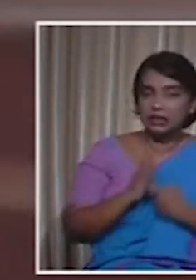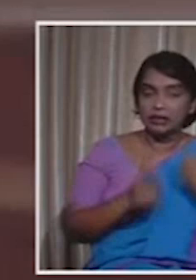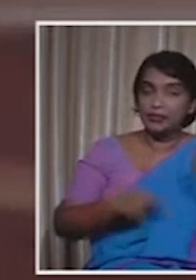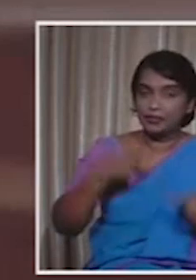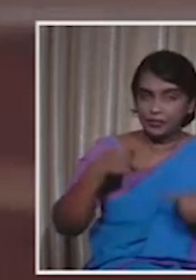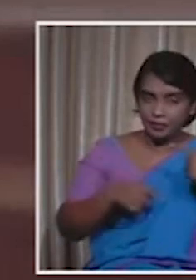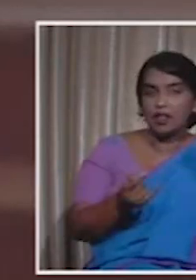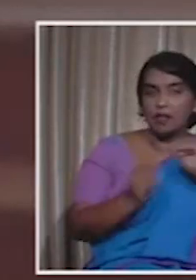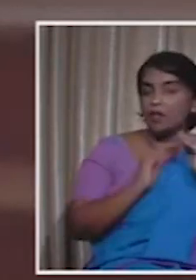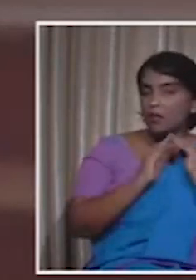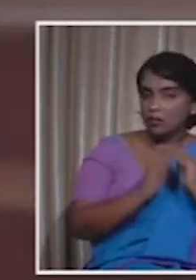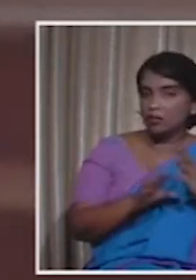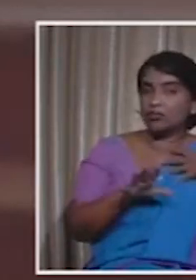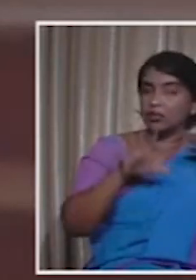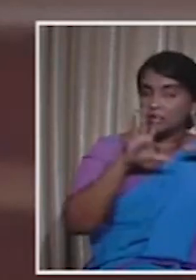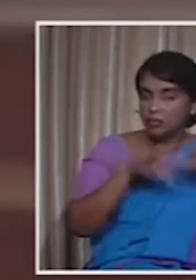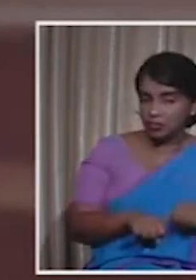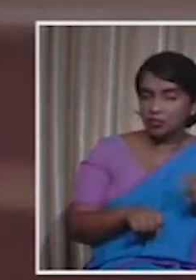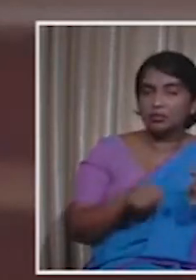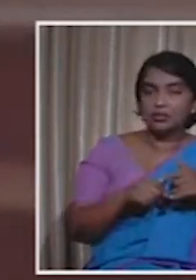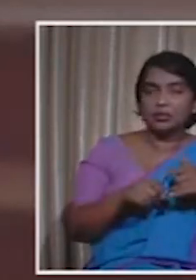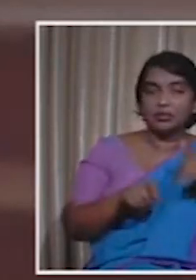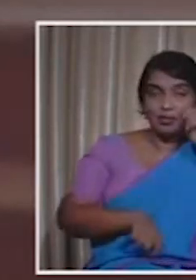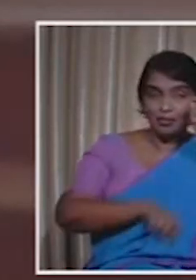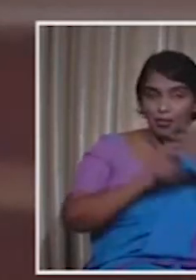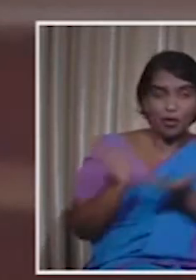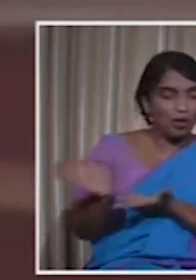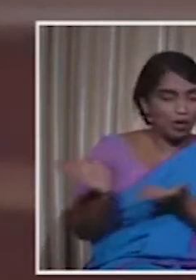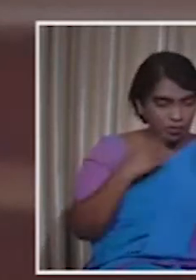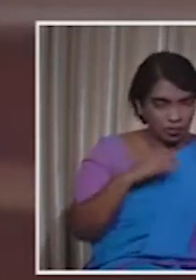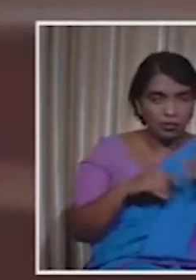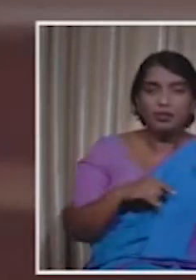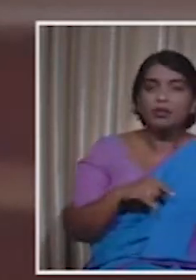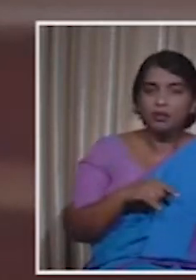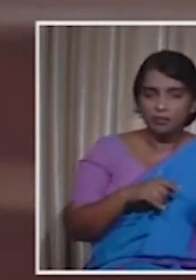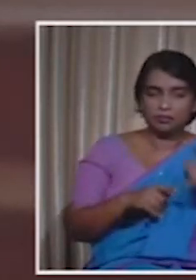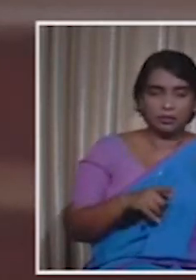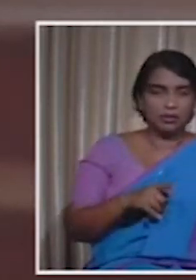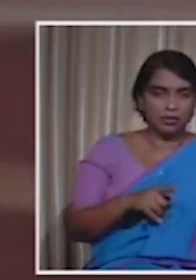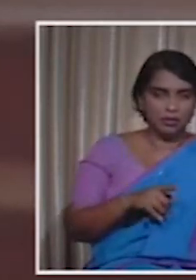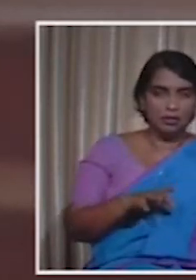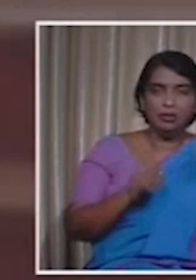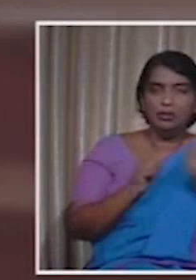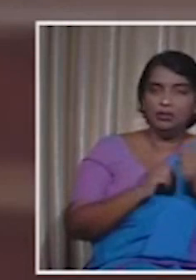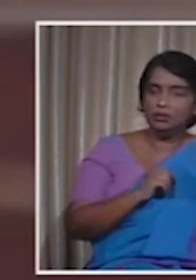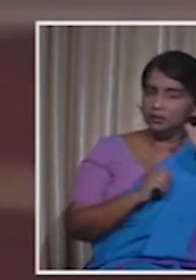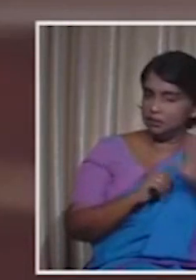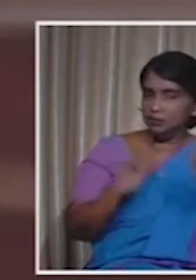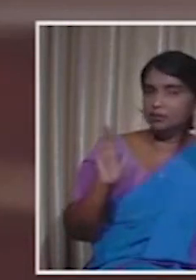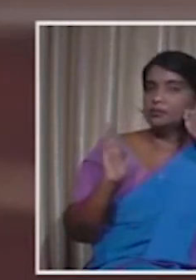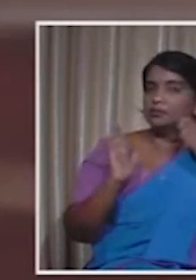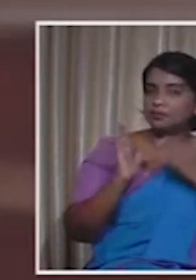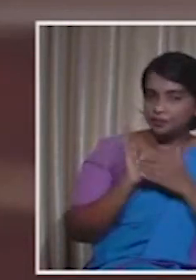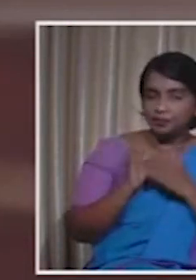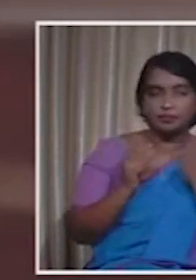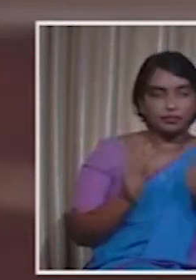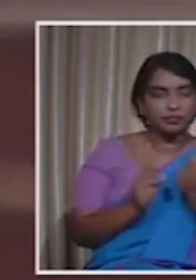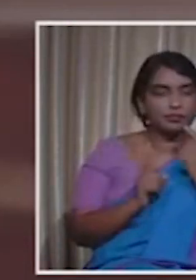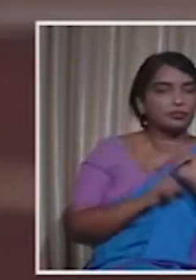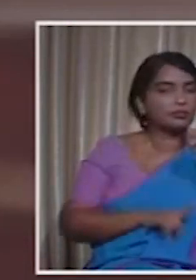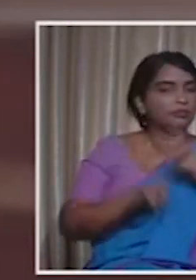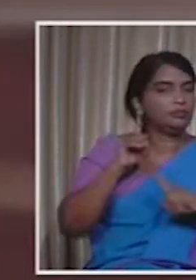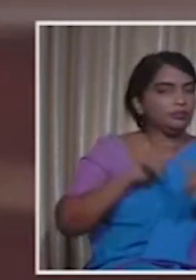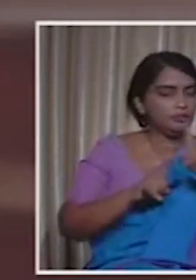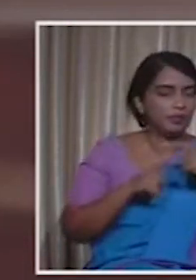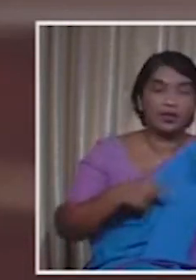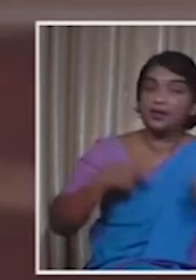இது நியாயமற்றது. நாட்டை சீர்குலைத்து ஆட்சி கவிழ்ப்புக்கு வழிவகுக்கும் இடமாக அது இருக்கக்கூடாது. அமைதி போராட்டங்களுக்கு